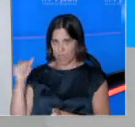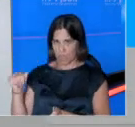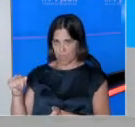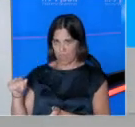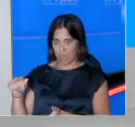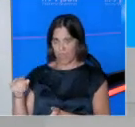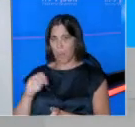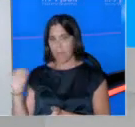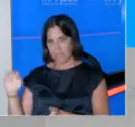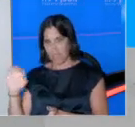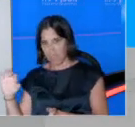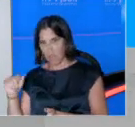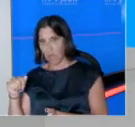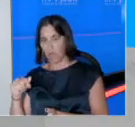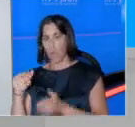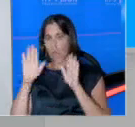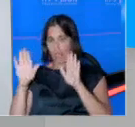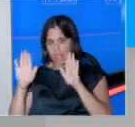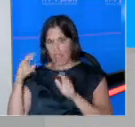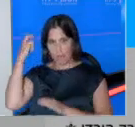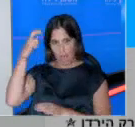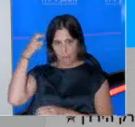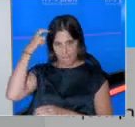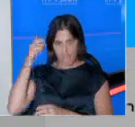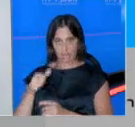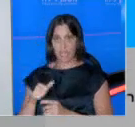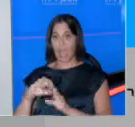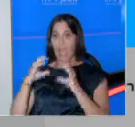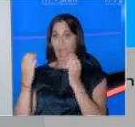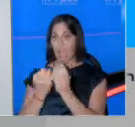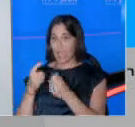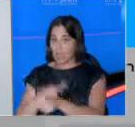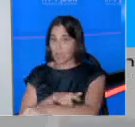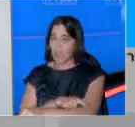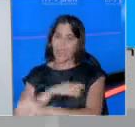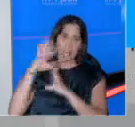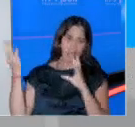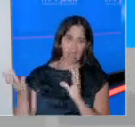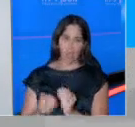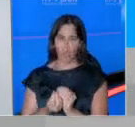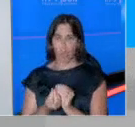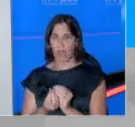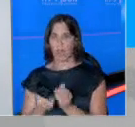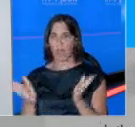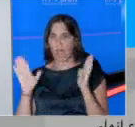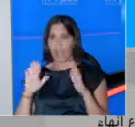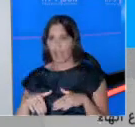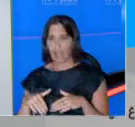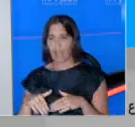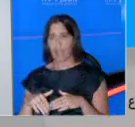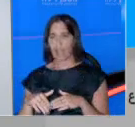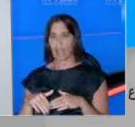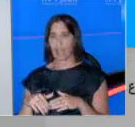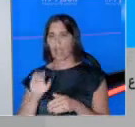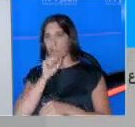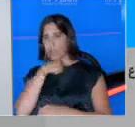מזרח תיכון, איסלאם, ערבית כמובן. הכנס עוסק בהכל מהכל, גם את ישנה, גם